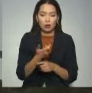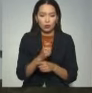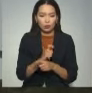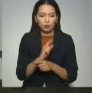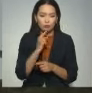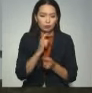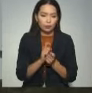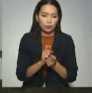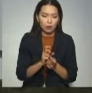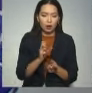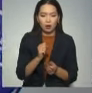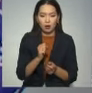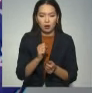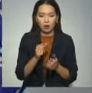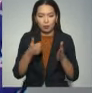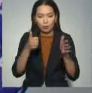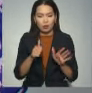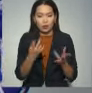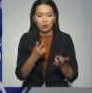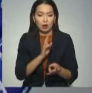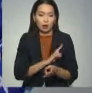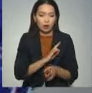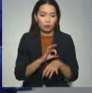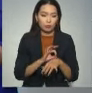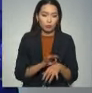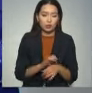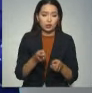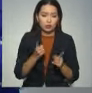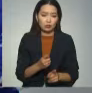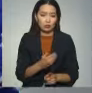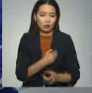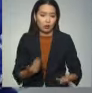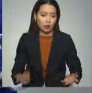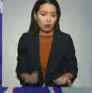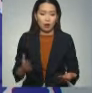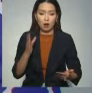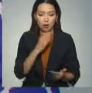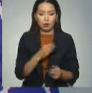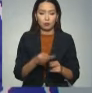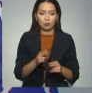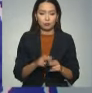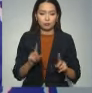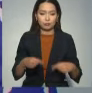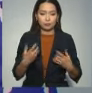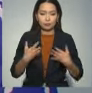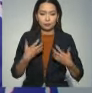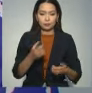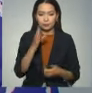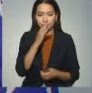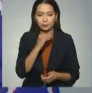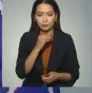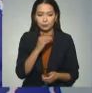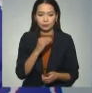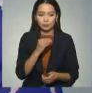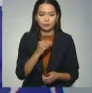Олармен кемінде жарты жыл жұмыс істеу керек. Оның өзінде шын ынтасы болса ғана жазыла алады. Бұл клиентпен өте